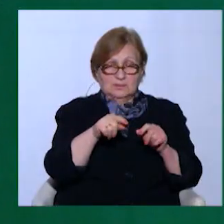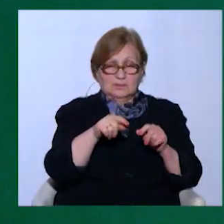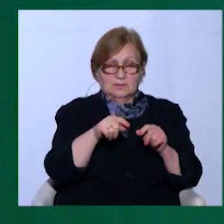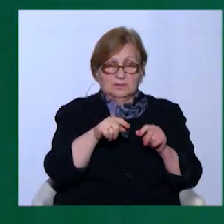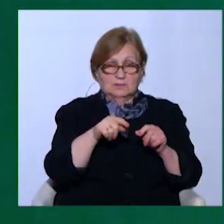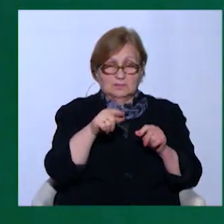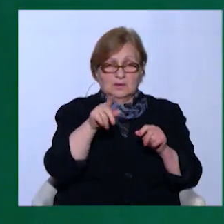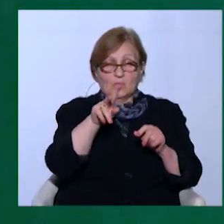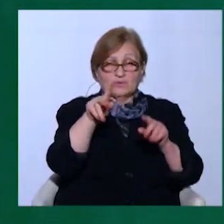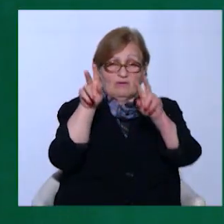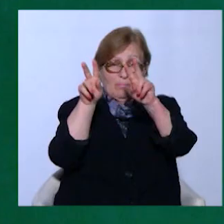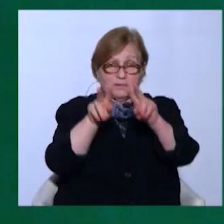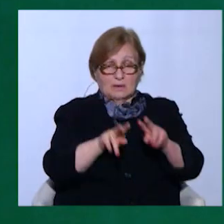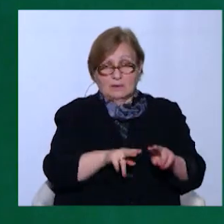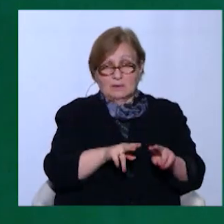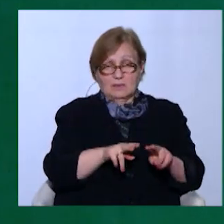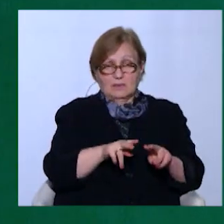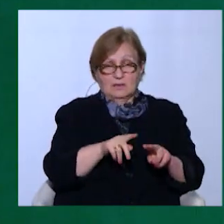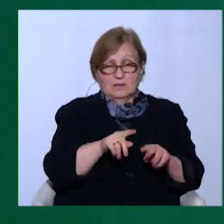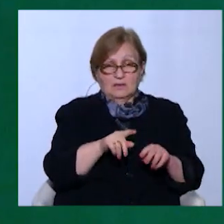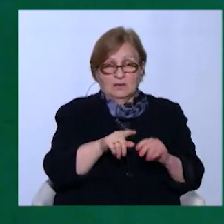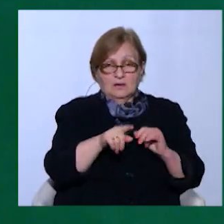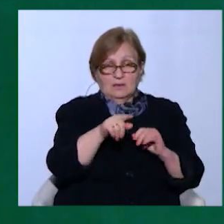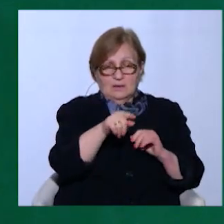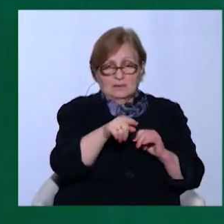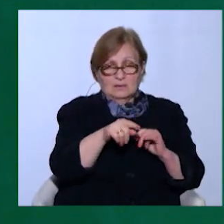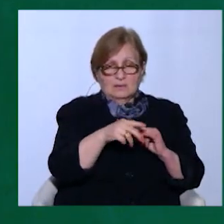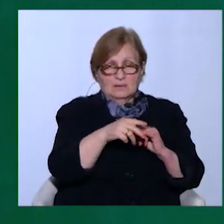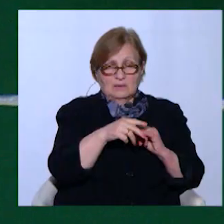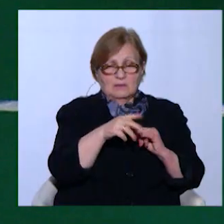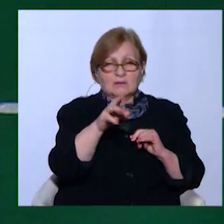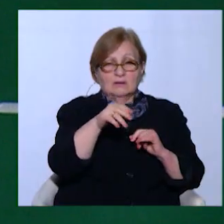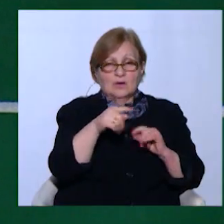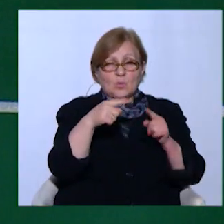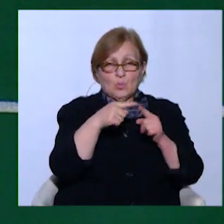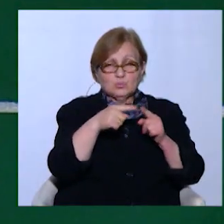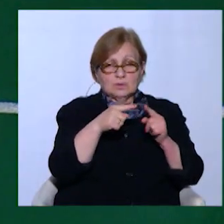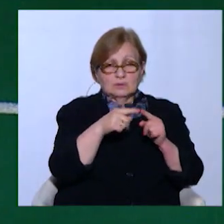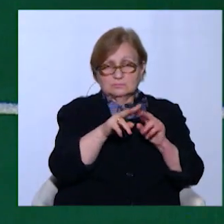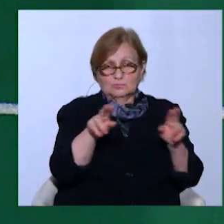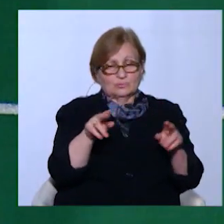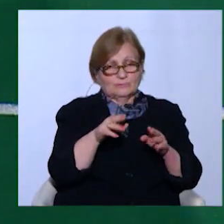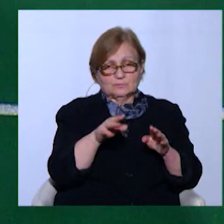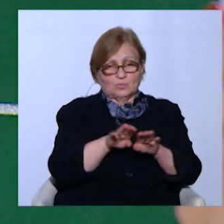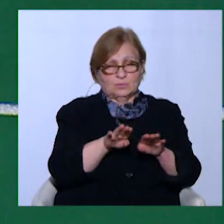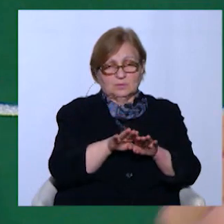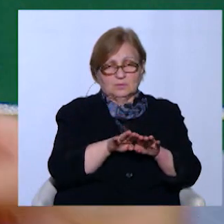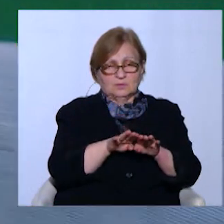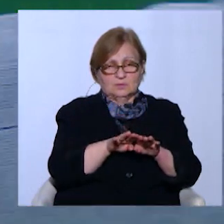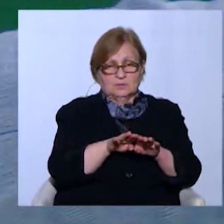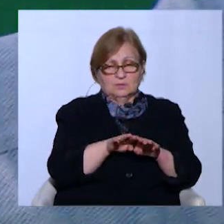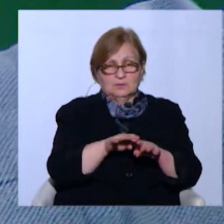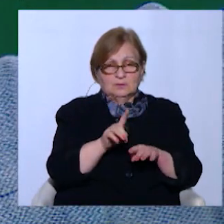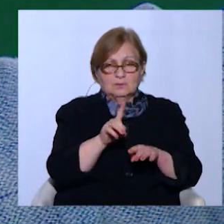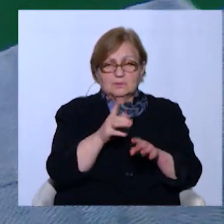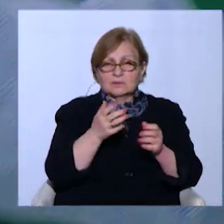რადგან პარალელურია შესაბამისად მიწასთან, რა კუთხეს აი ესე ეცემა დაცემის კუთხე, არის ტოლი, ხო ესეა? ანუ ახლა რა